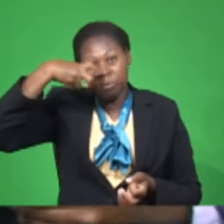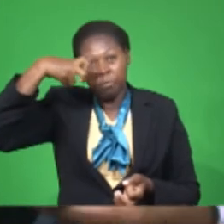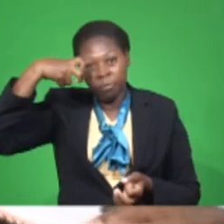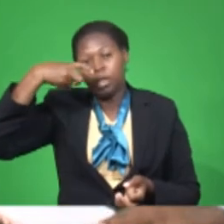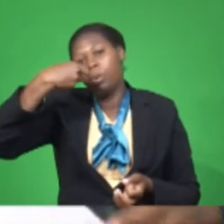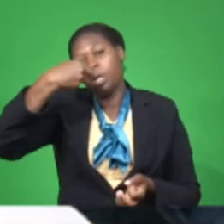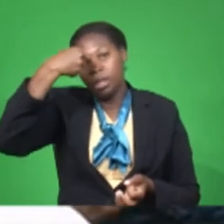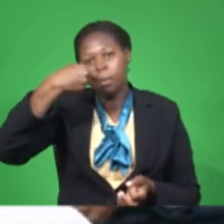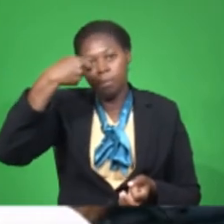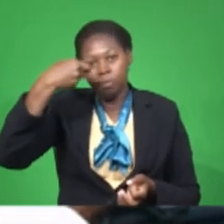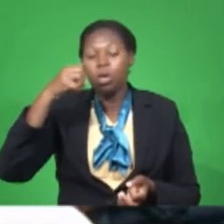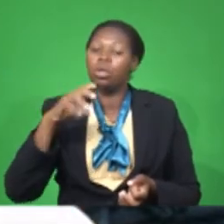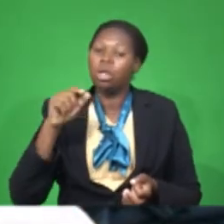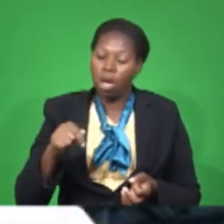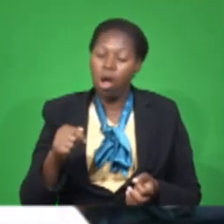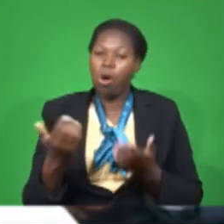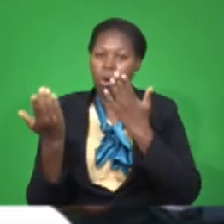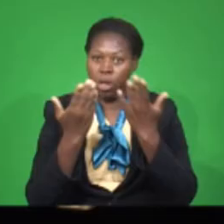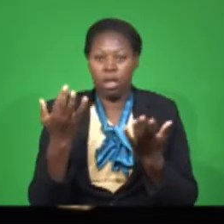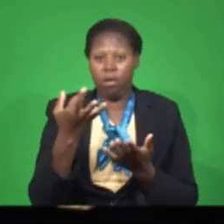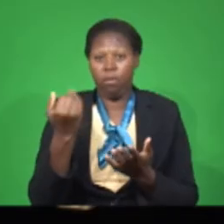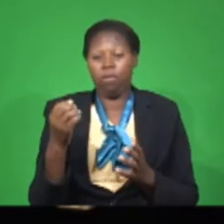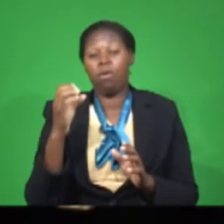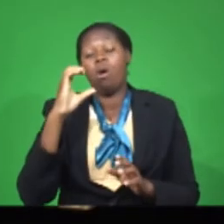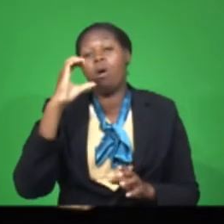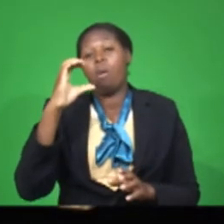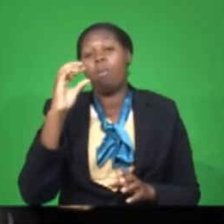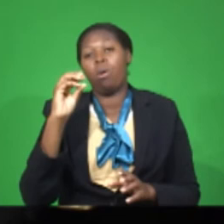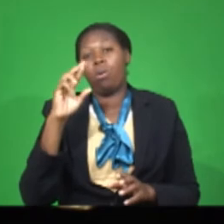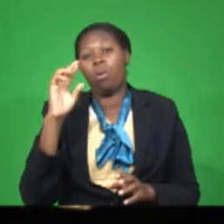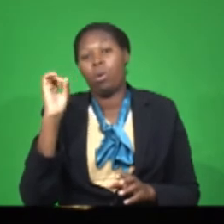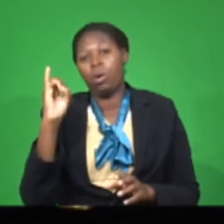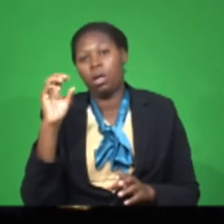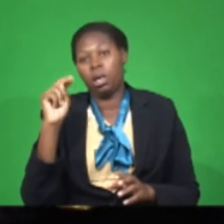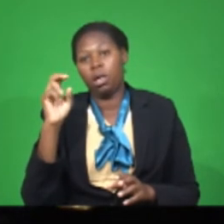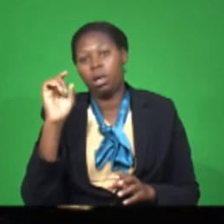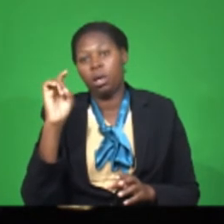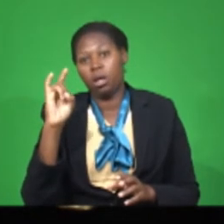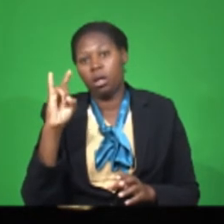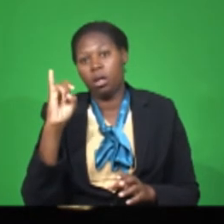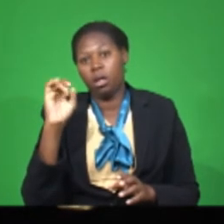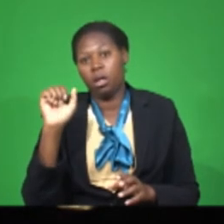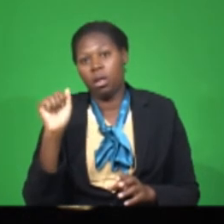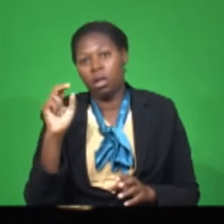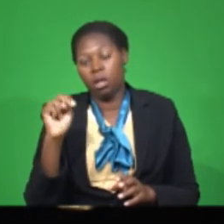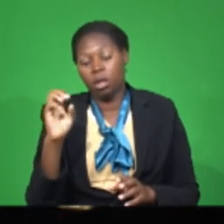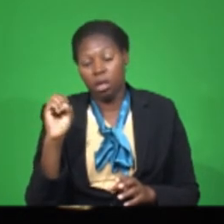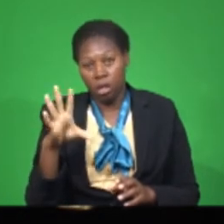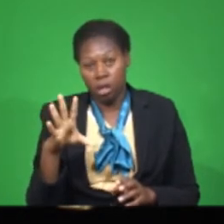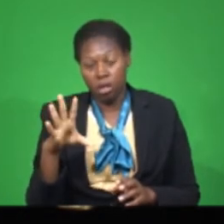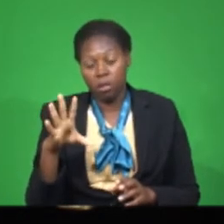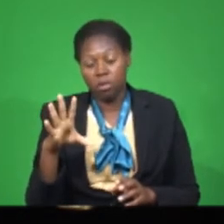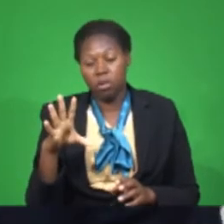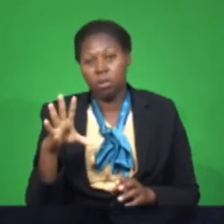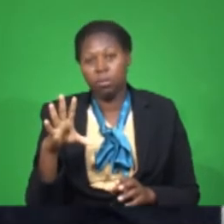ya Chipiri 33. Ingwame nika verse ya 6, verse 12 na 13. Mungu na usagewe nika chitawa kwa chese ya nikuti mbunu kwe. Jumo shaka ituwa